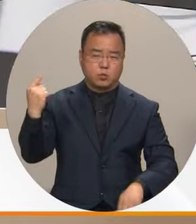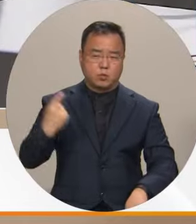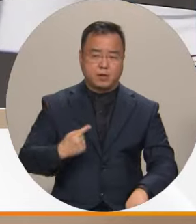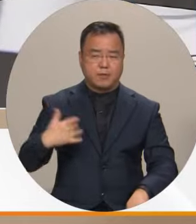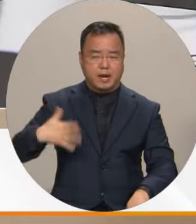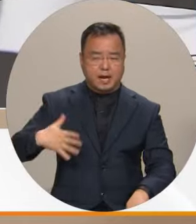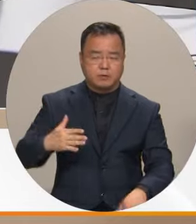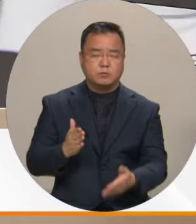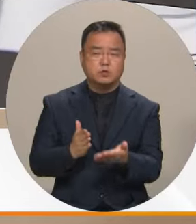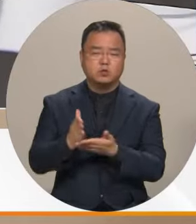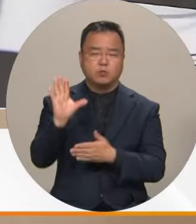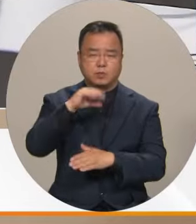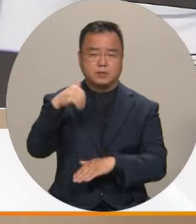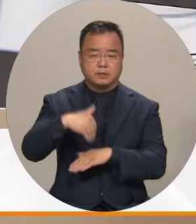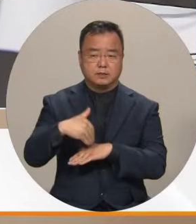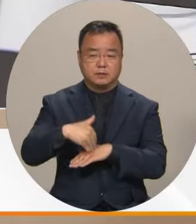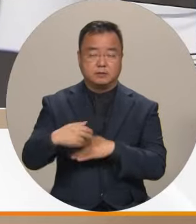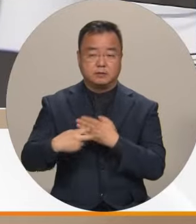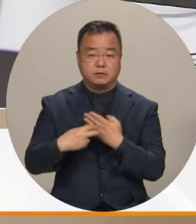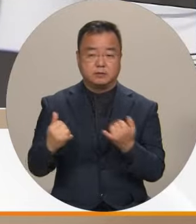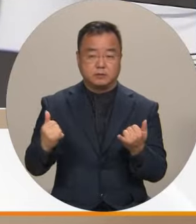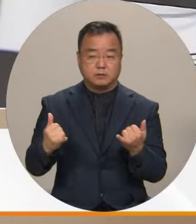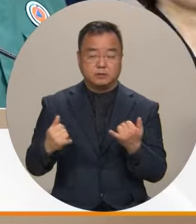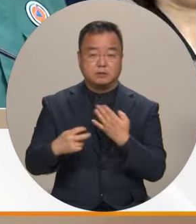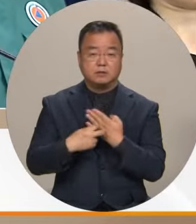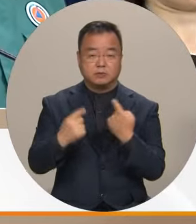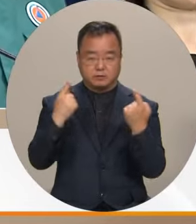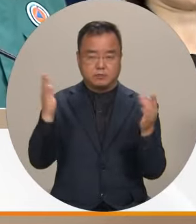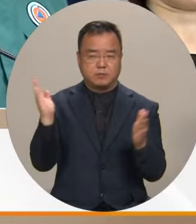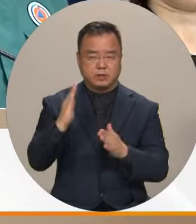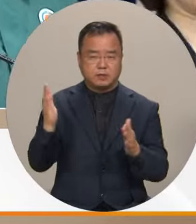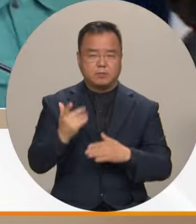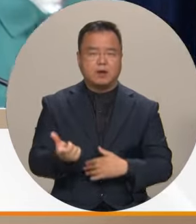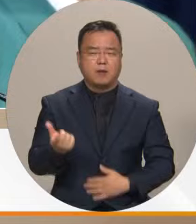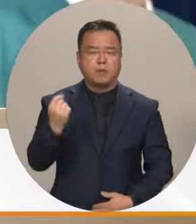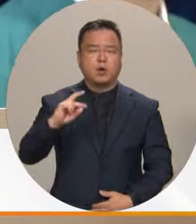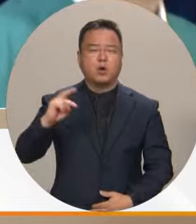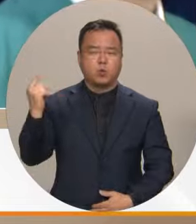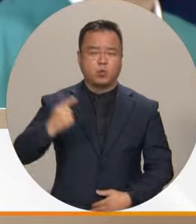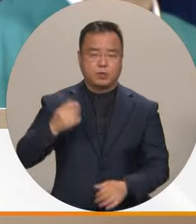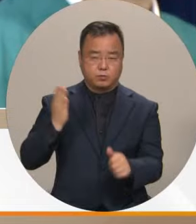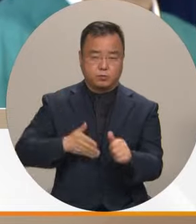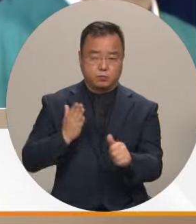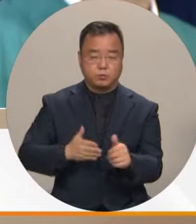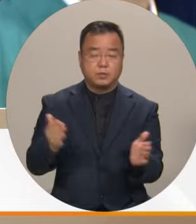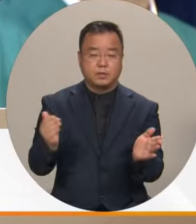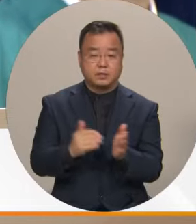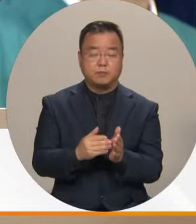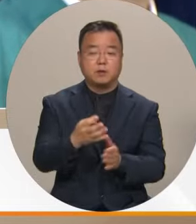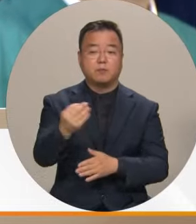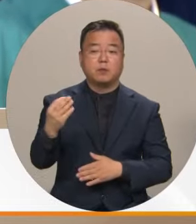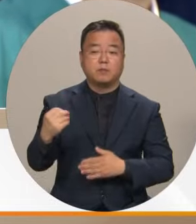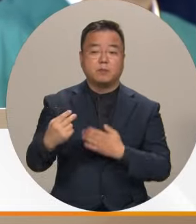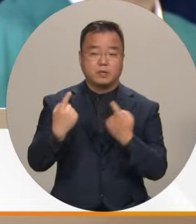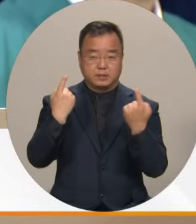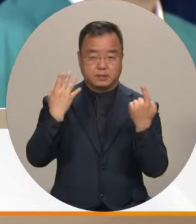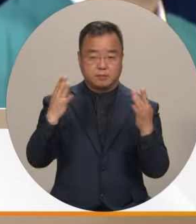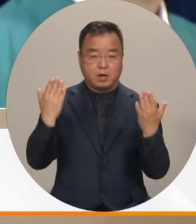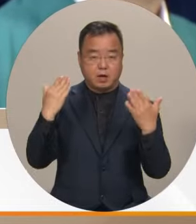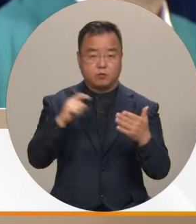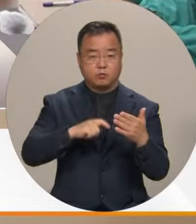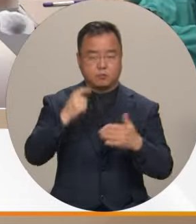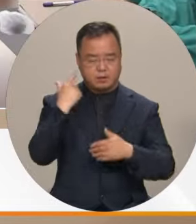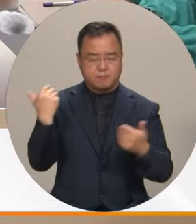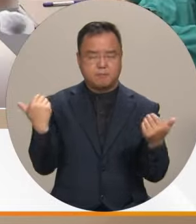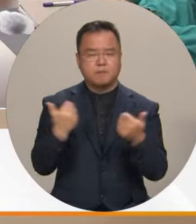전공의와 의대생들에게 조속기 현장으로 복귀하라고 다시 한번 당부했고 어 현재 일부 대학은 학내 반발 등으로